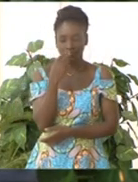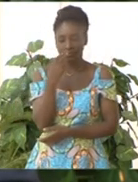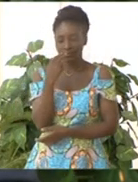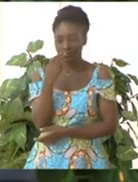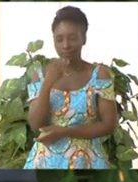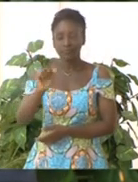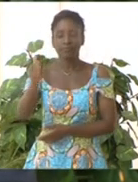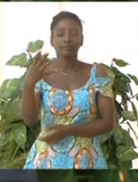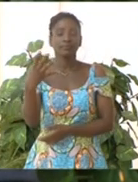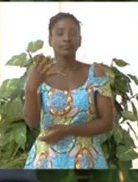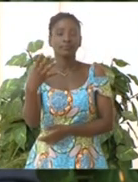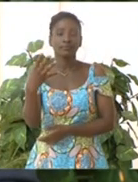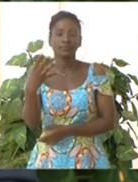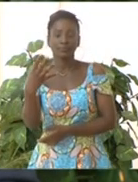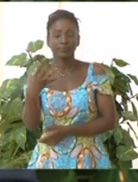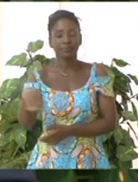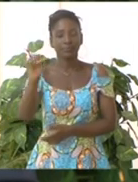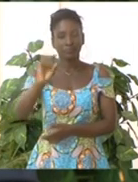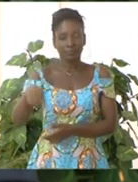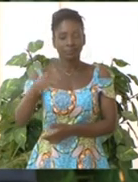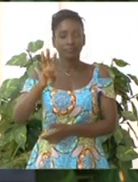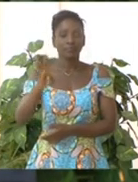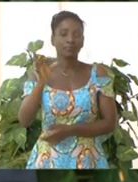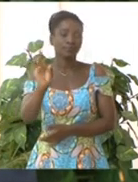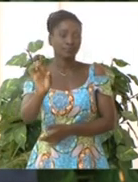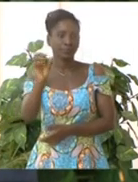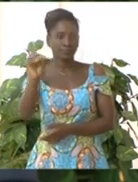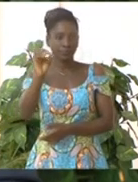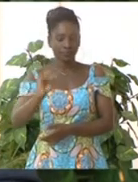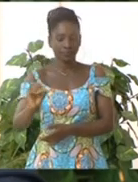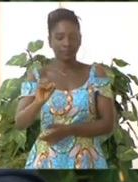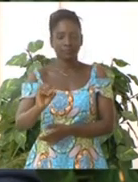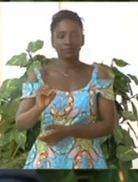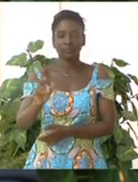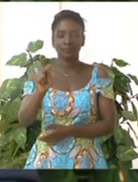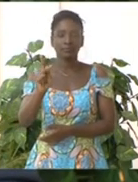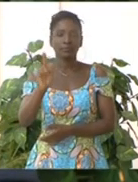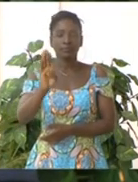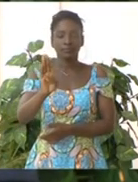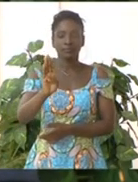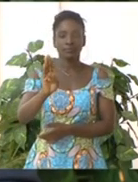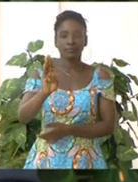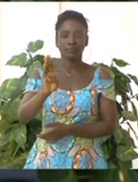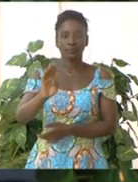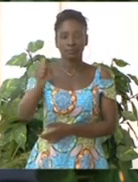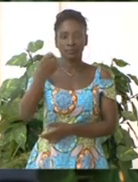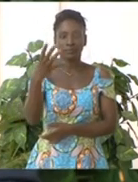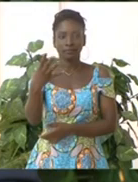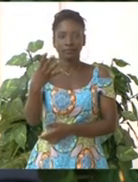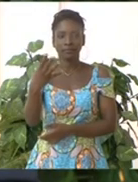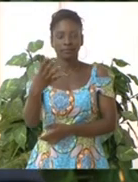14 soit 0,48 pour cent kouadio konan bertin 14